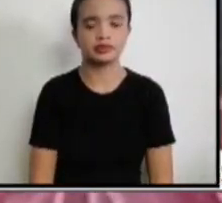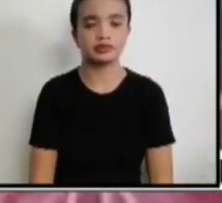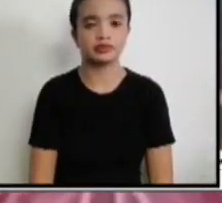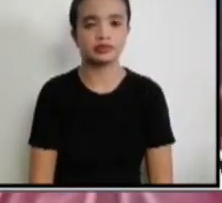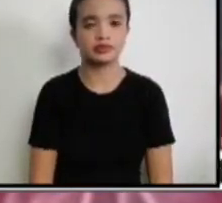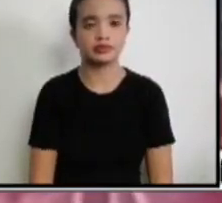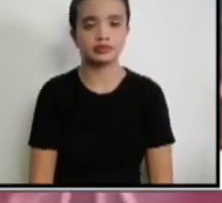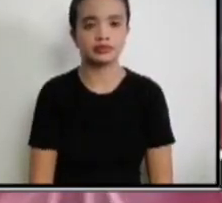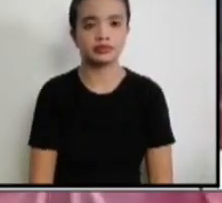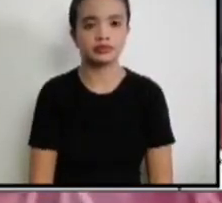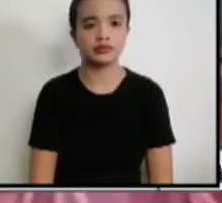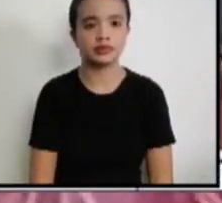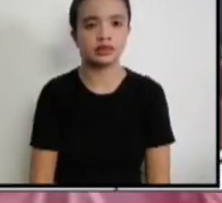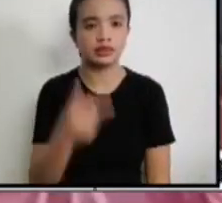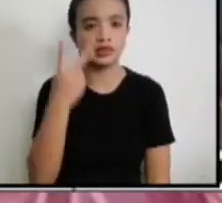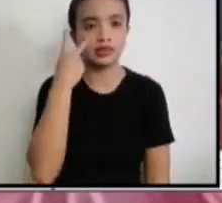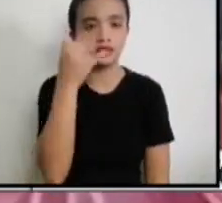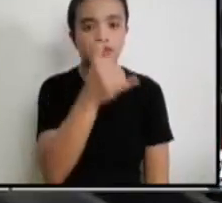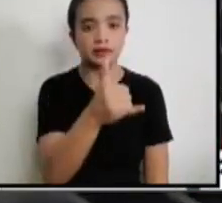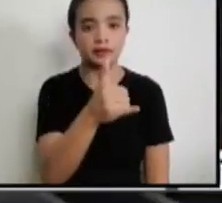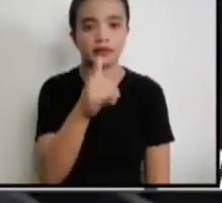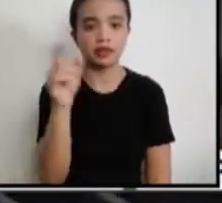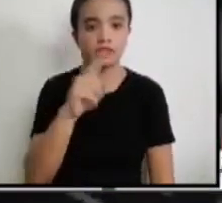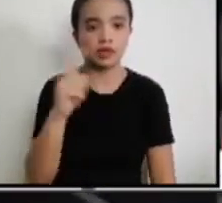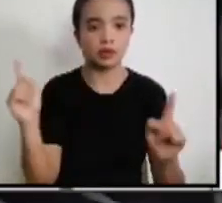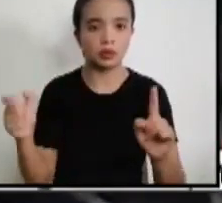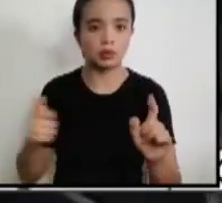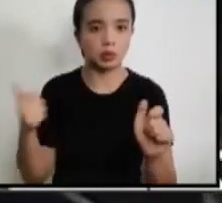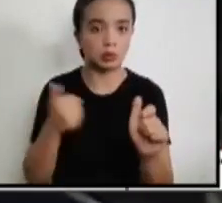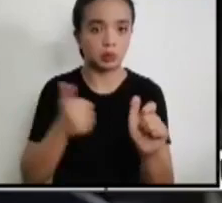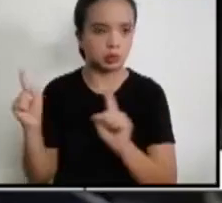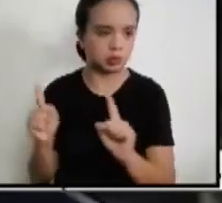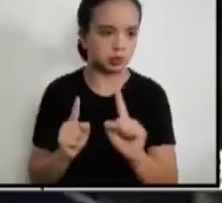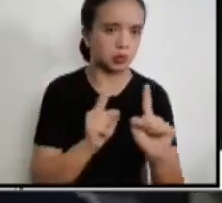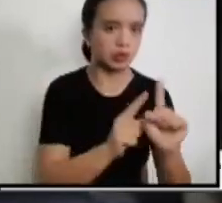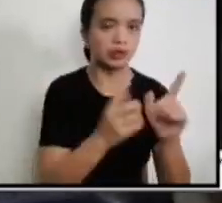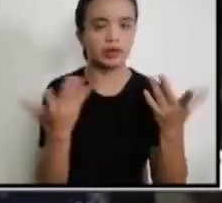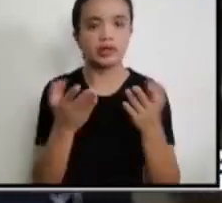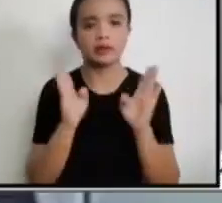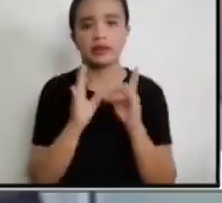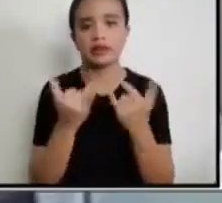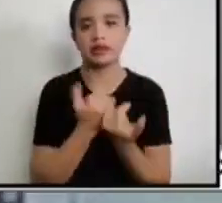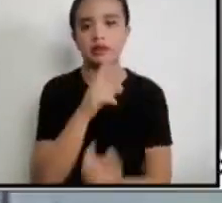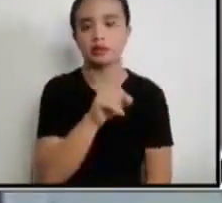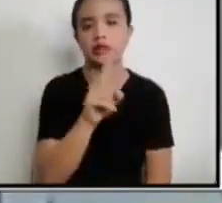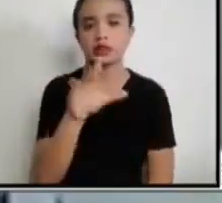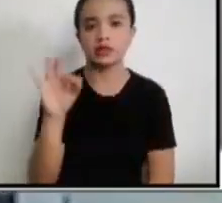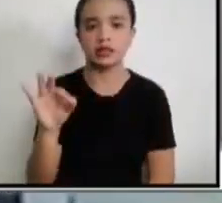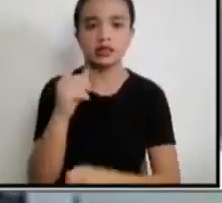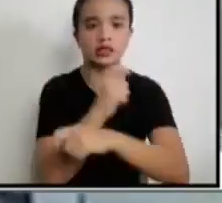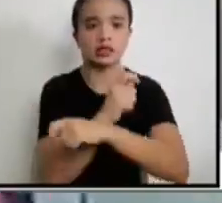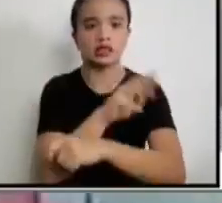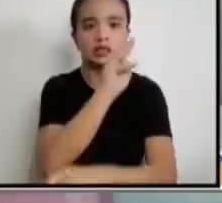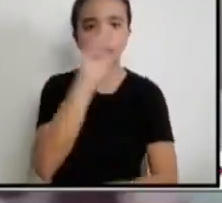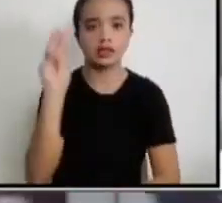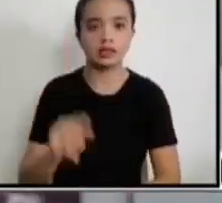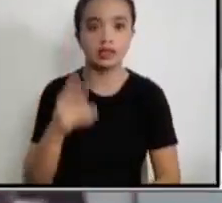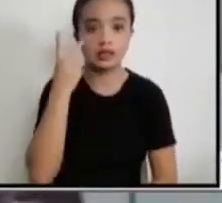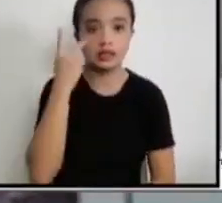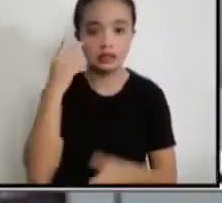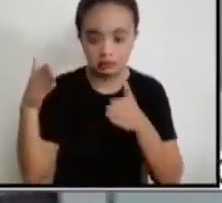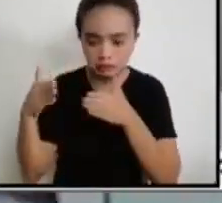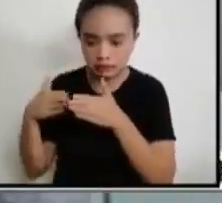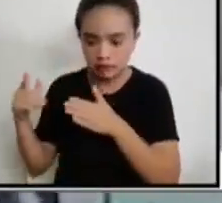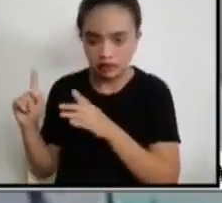Sapol sa CCTV ang habulan ng mga lalaking ito sa Barangay 119, Tondo, Maynila. Mula sa iskinita,